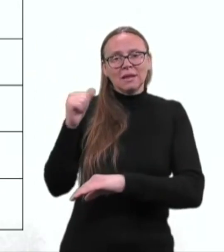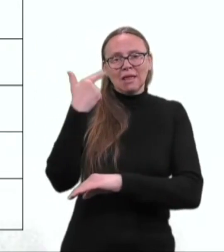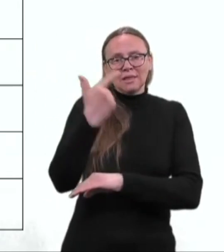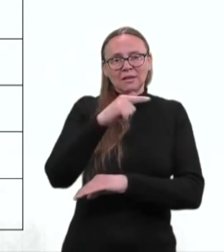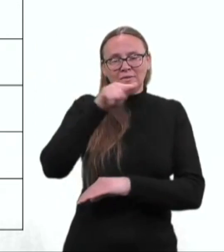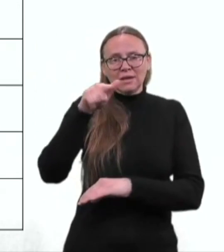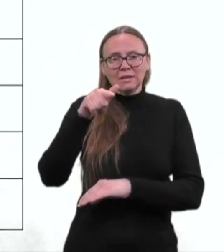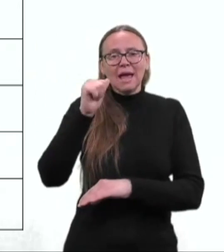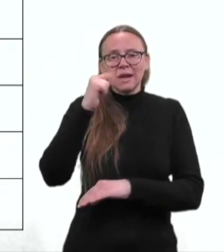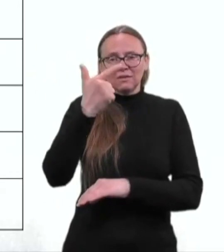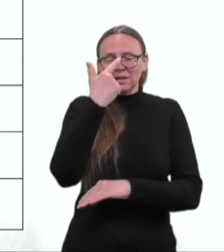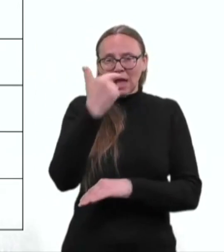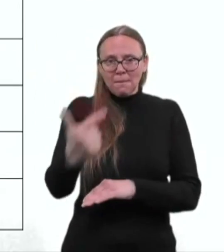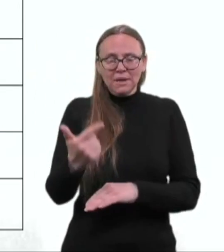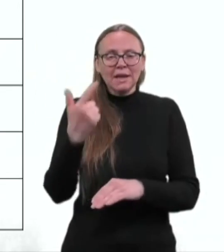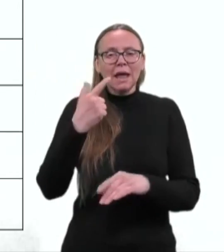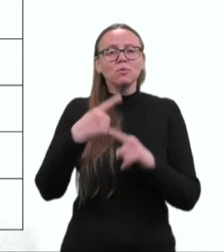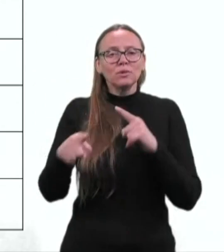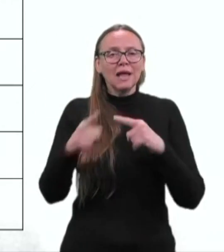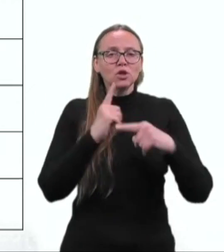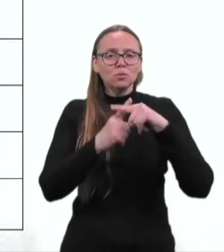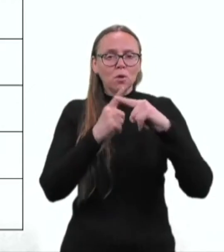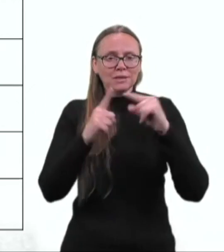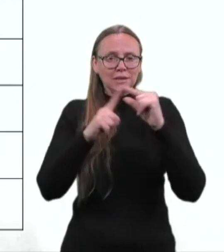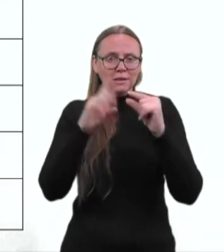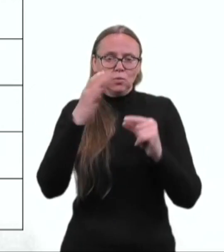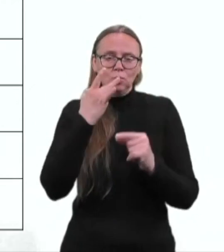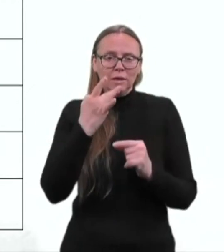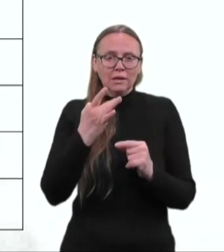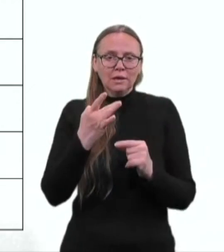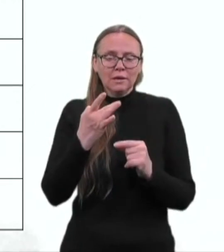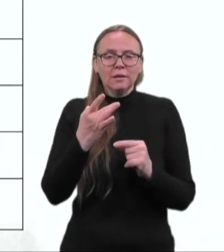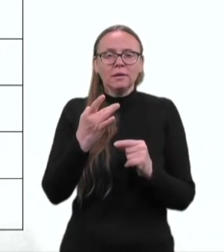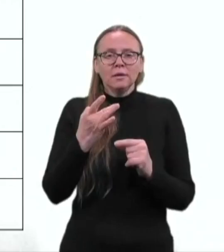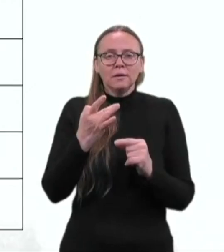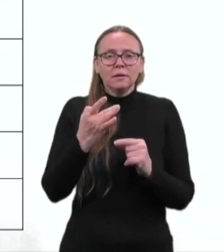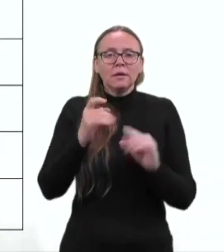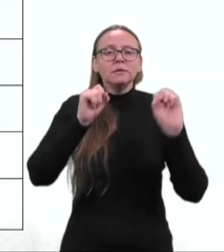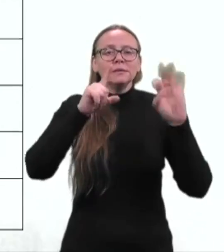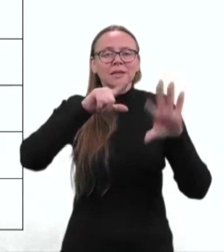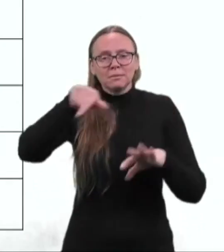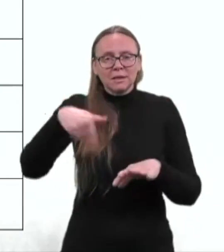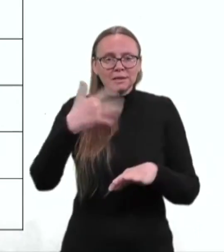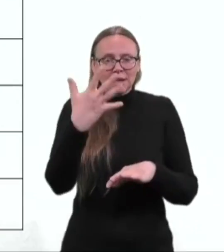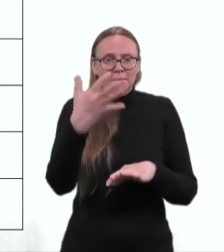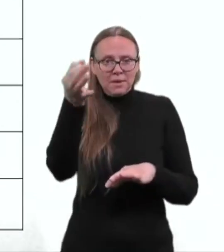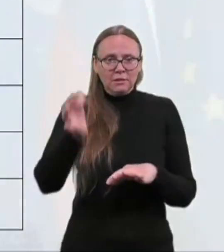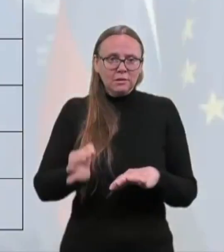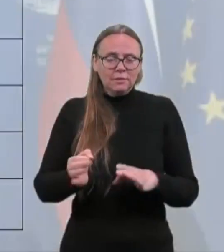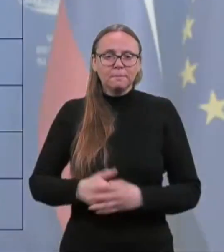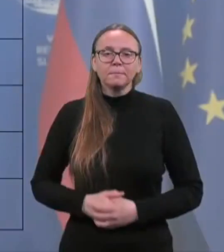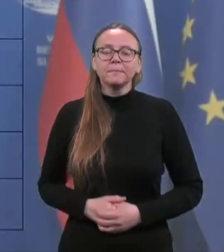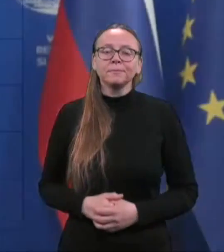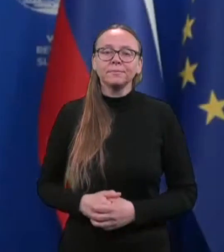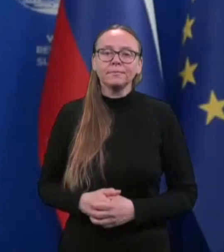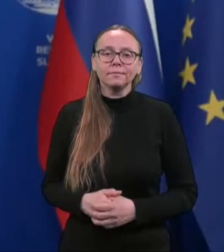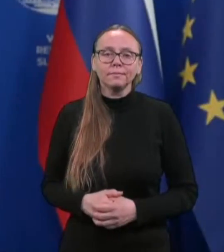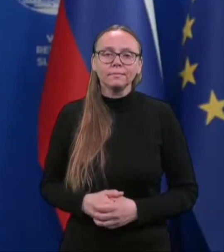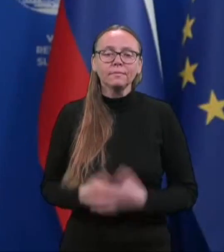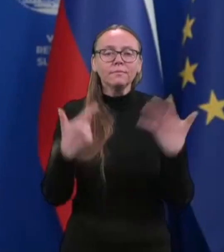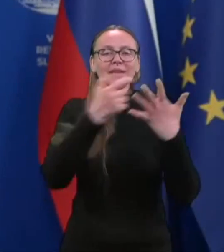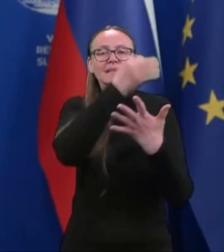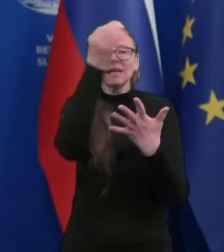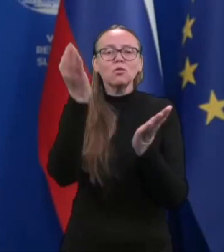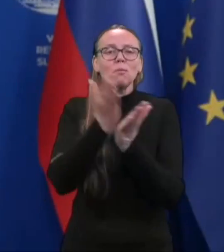21. aprila, je delež pozitivnih PCR testov znašal 17,5%.